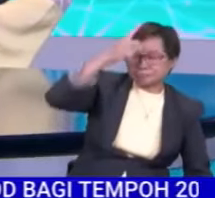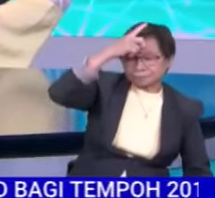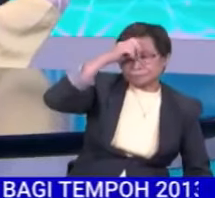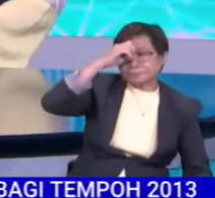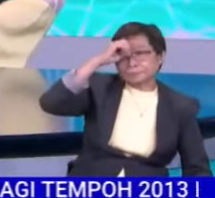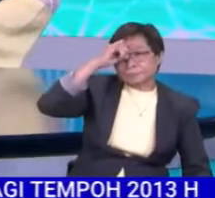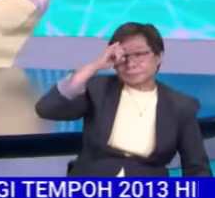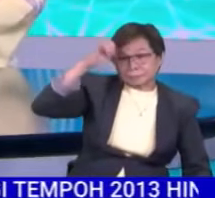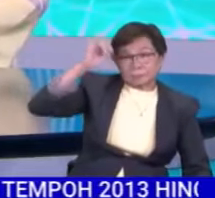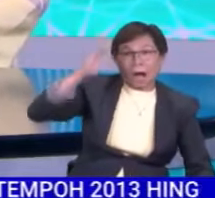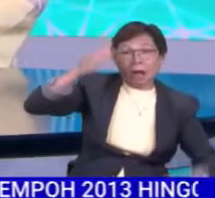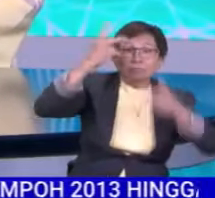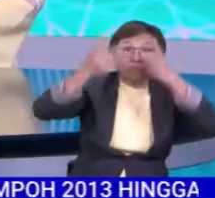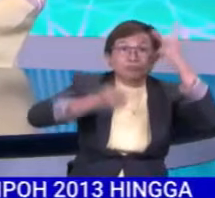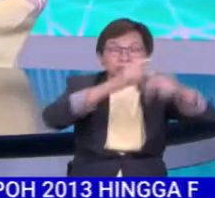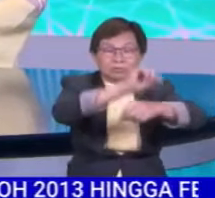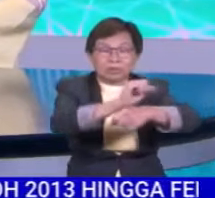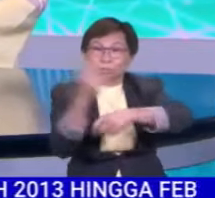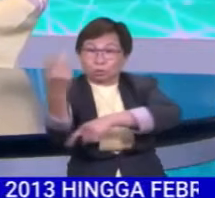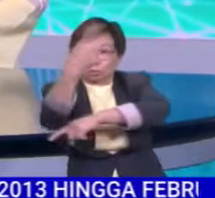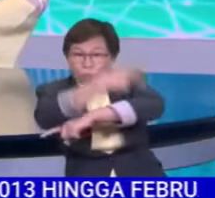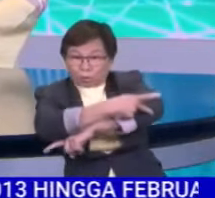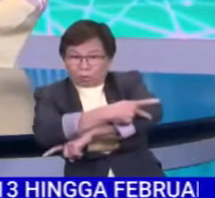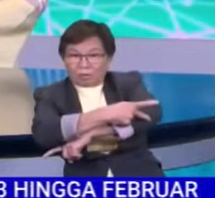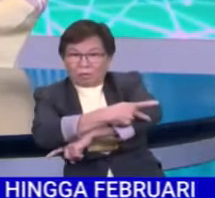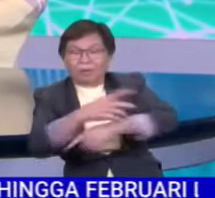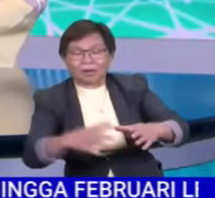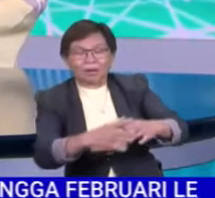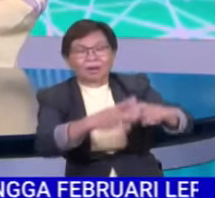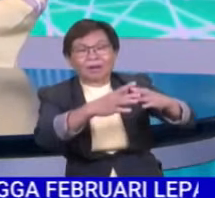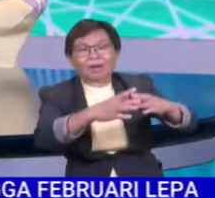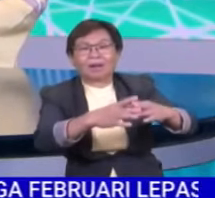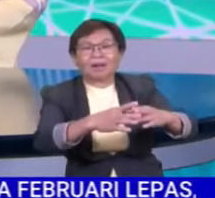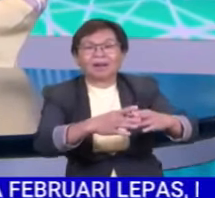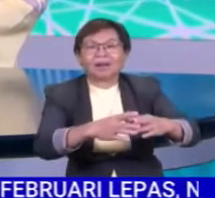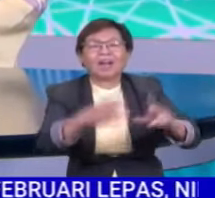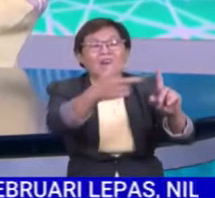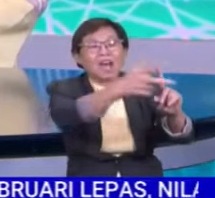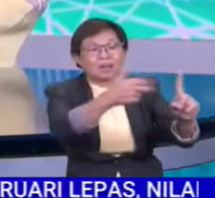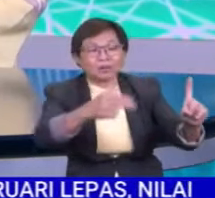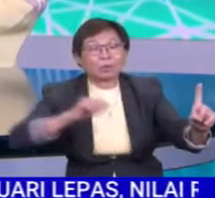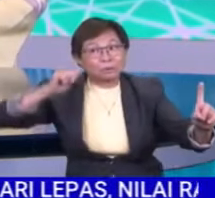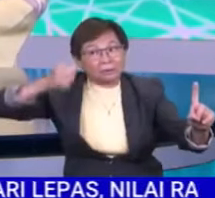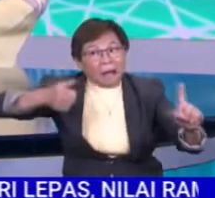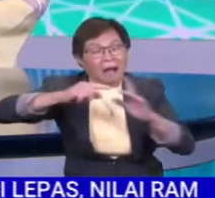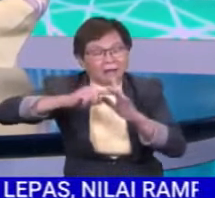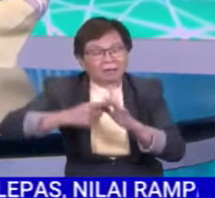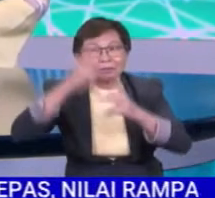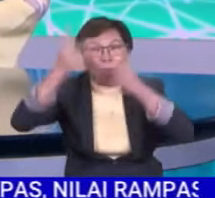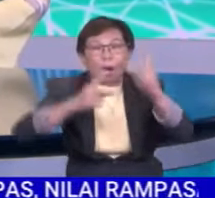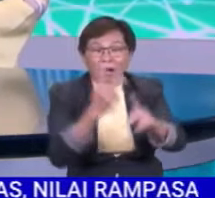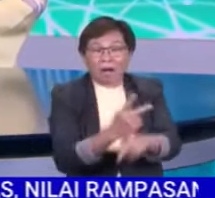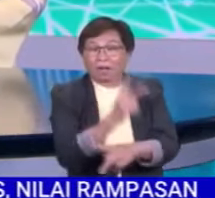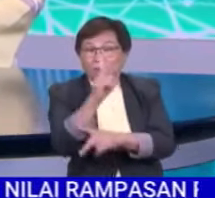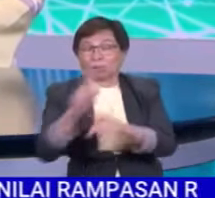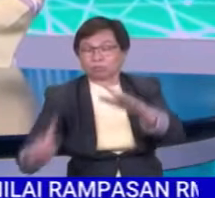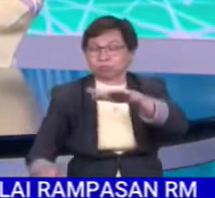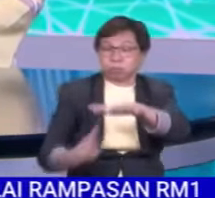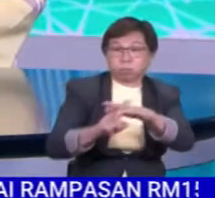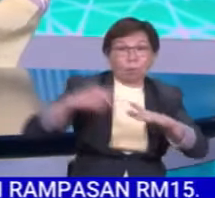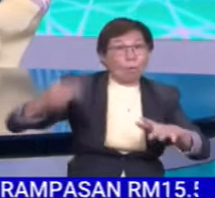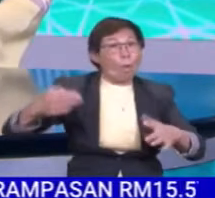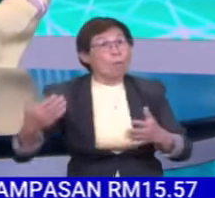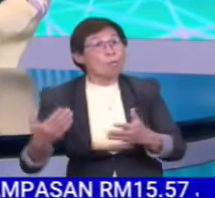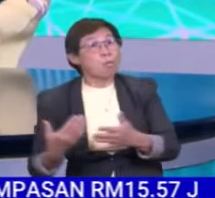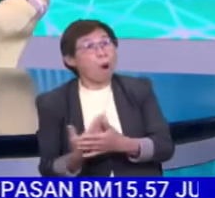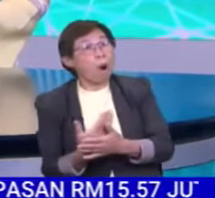Sabri Yaakob akan mengadakan lawatan kerja 2 hari ke Jakarta, Indonesia bermula esok. Lawatan kali kedua itu bakal mencipta sejarah